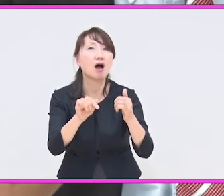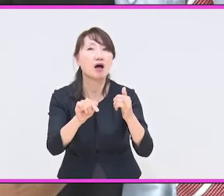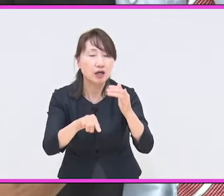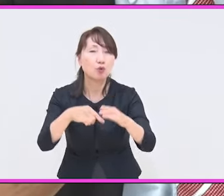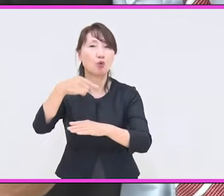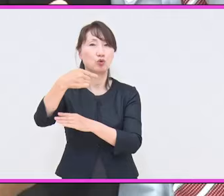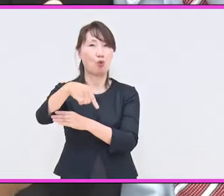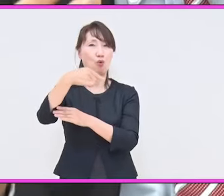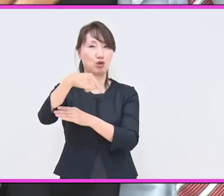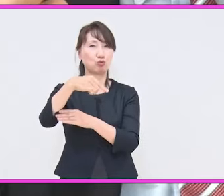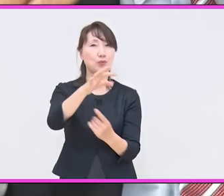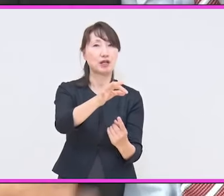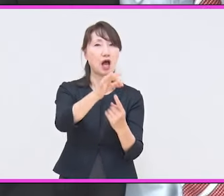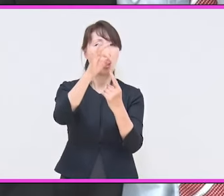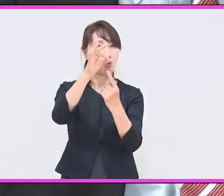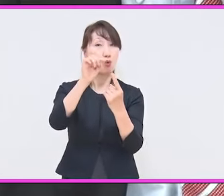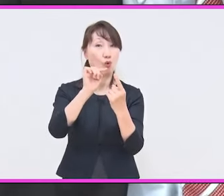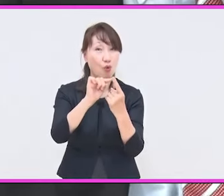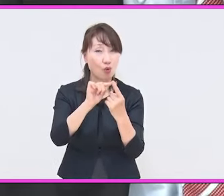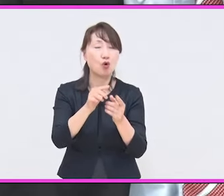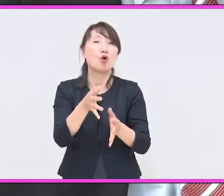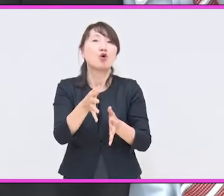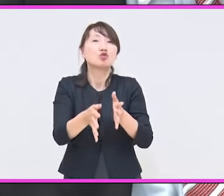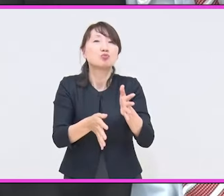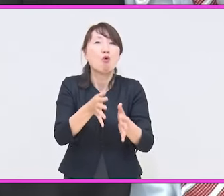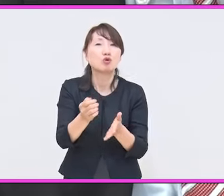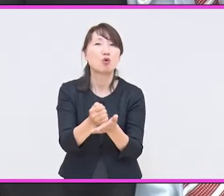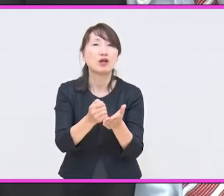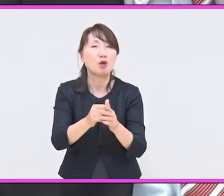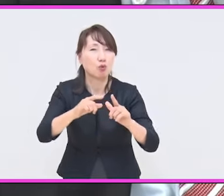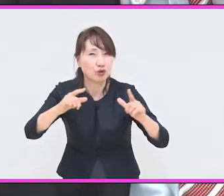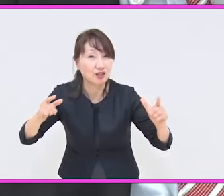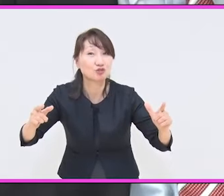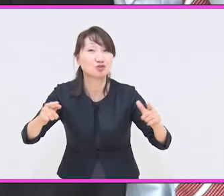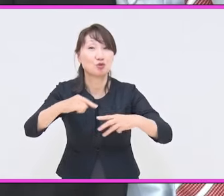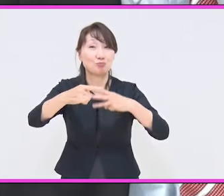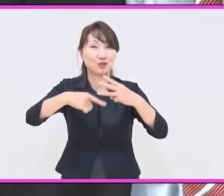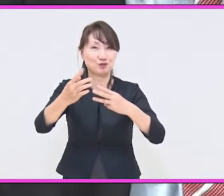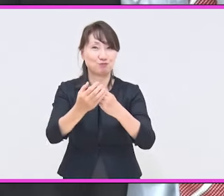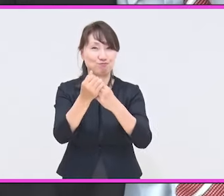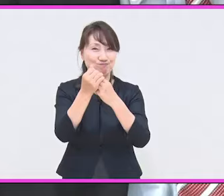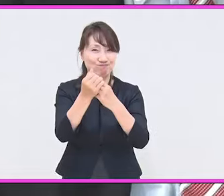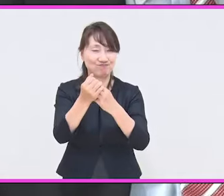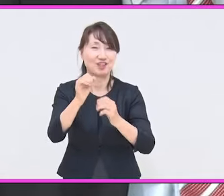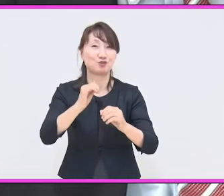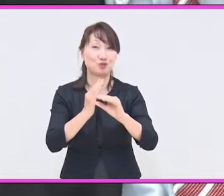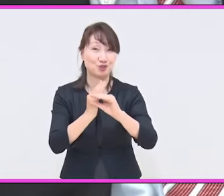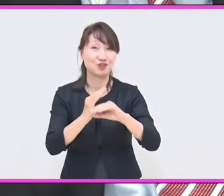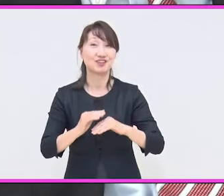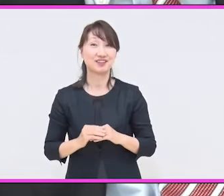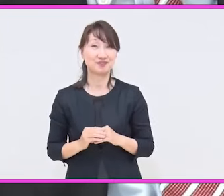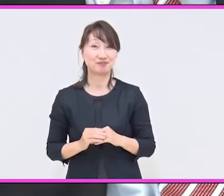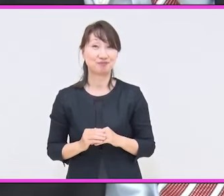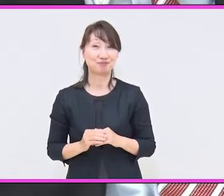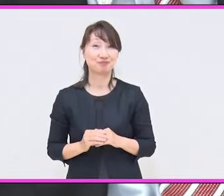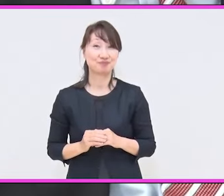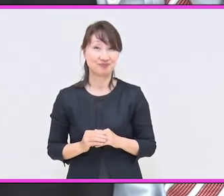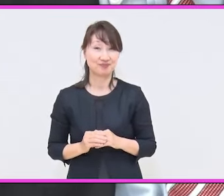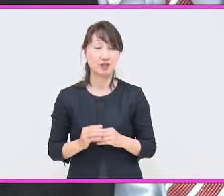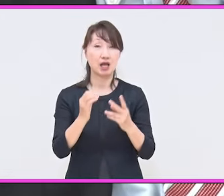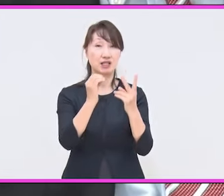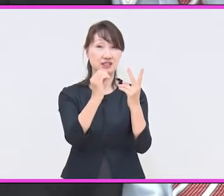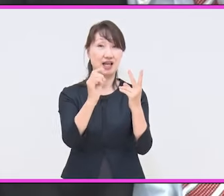とか雇用とかスポーツの機会を増加させようと、こういうことで活動してます。それと、まあ、何度も出てきましたけれ